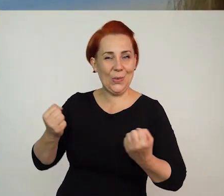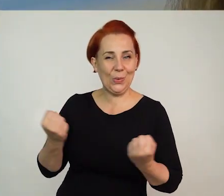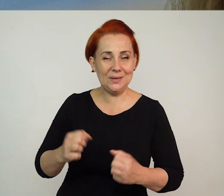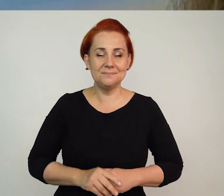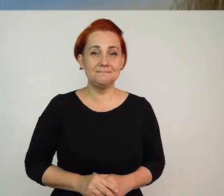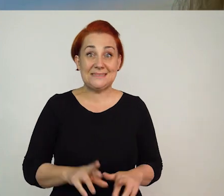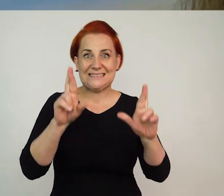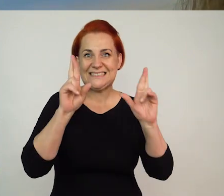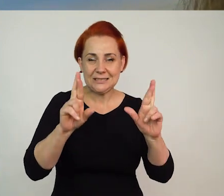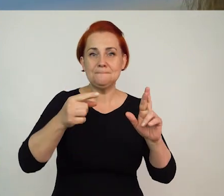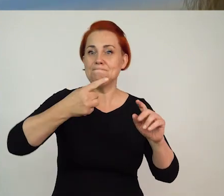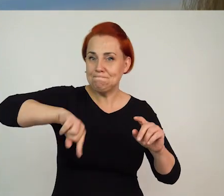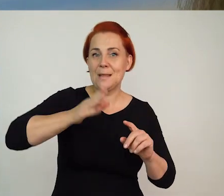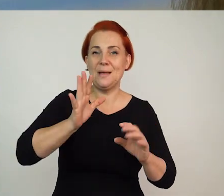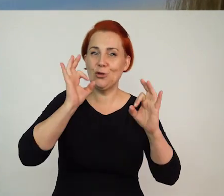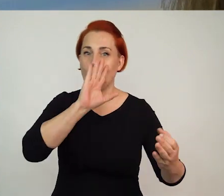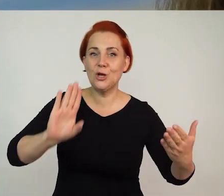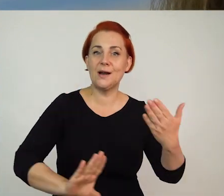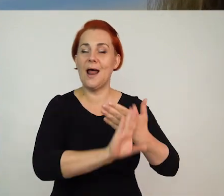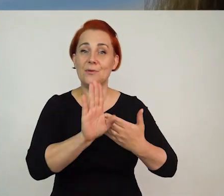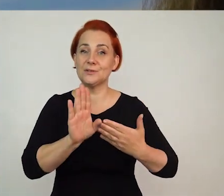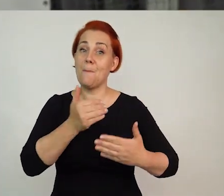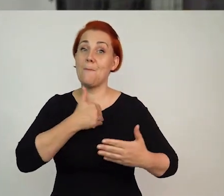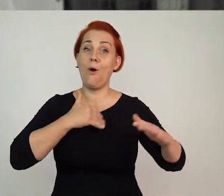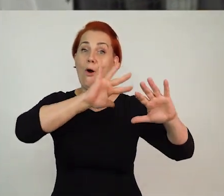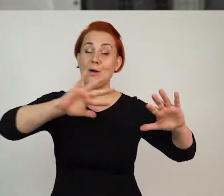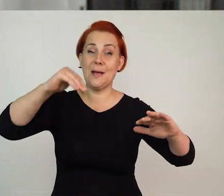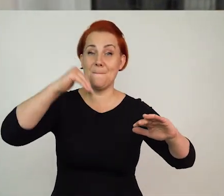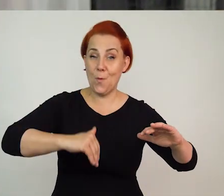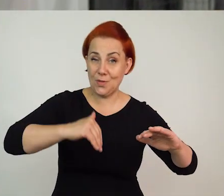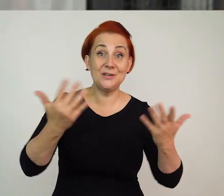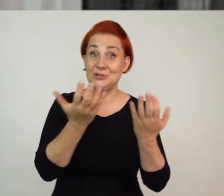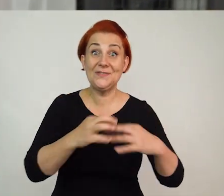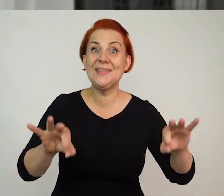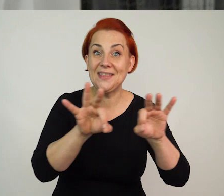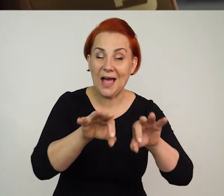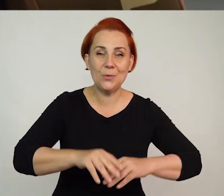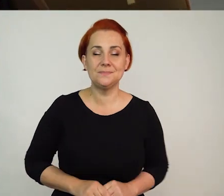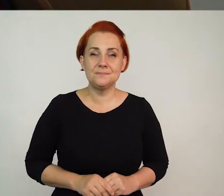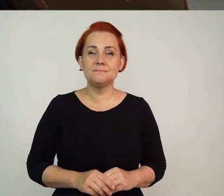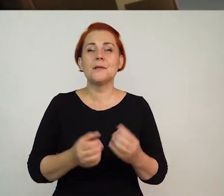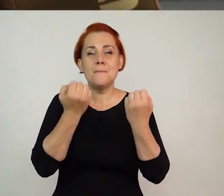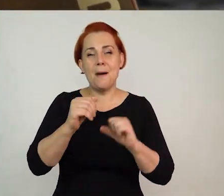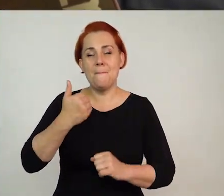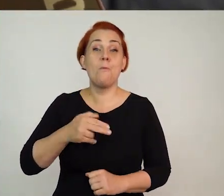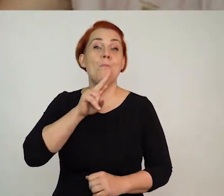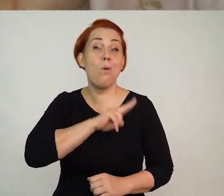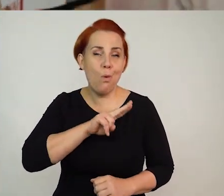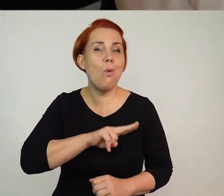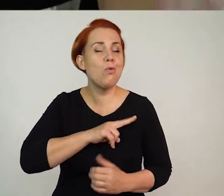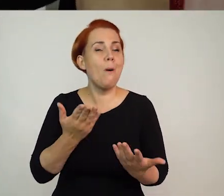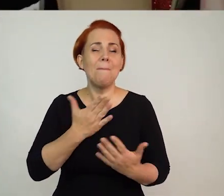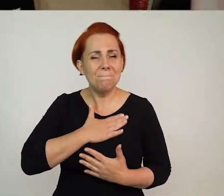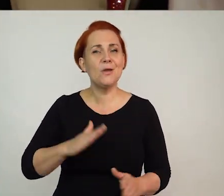zadowolone. Mam nadzieję, że będziemy dobrze reprezentować naszą część Polski na finałach. Bardzo nam się podobało,